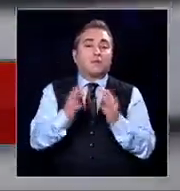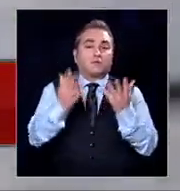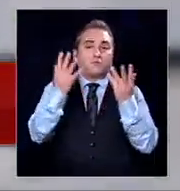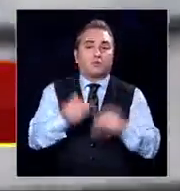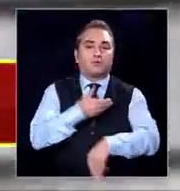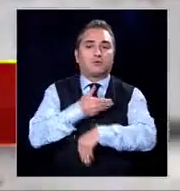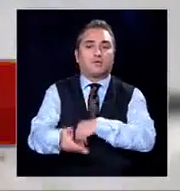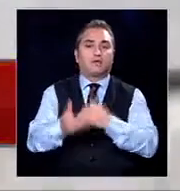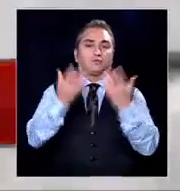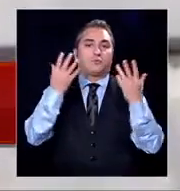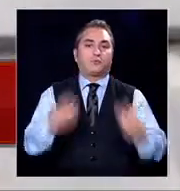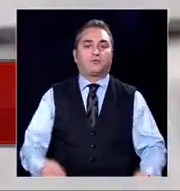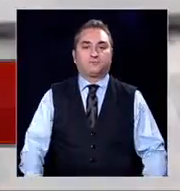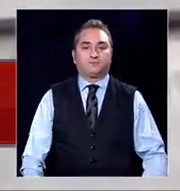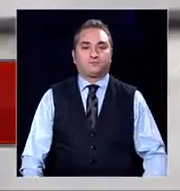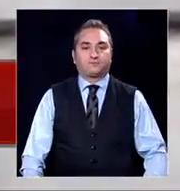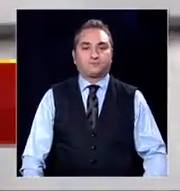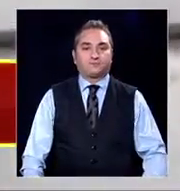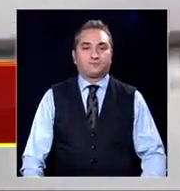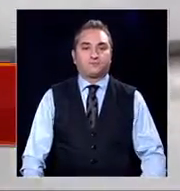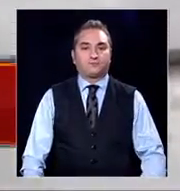geç kalmışlardı.